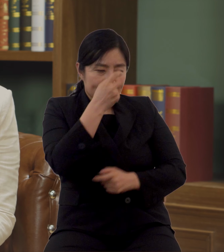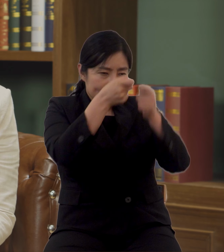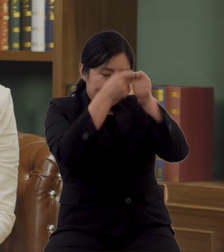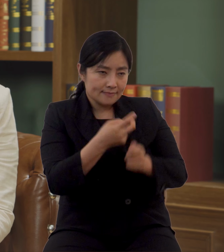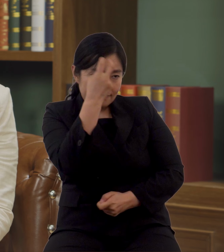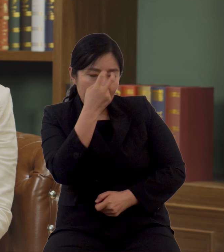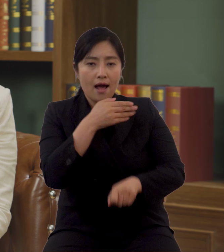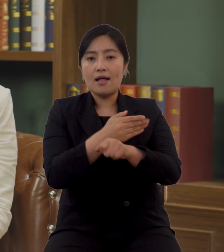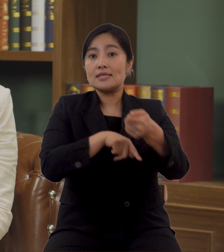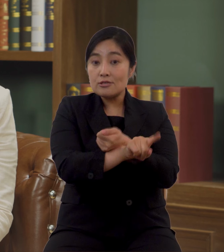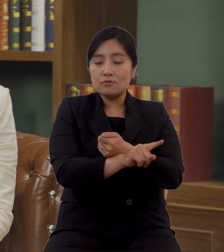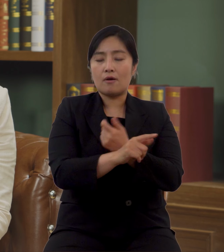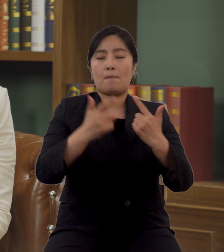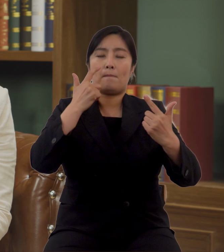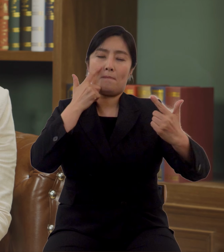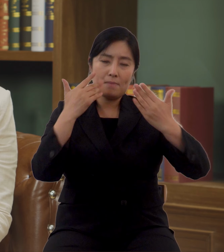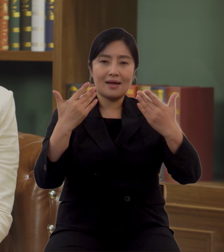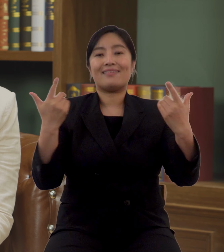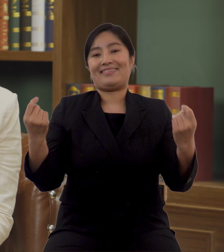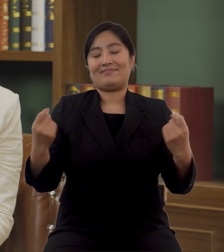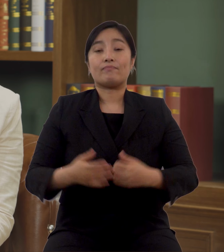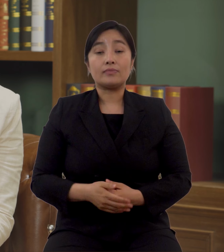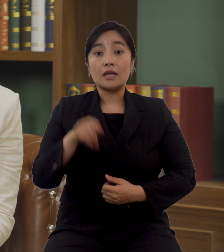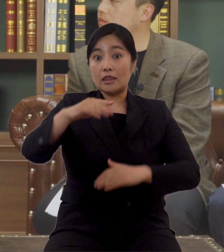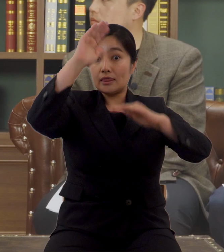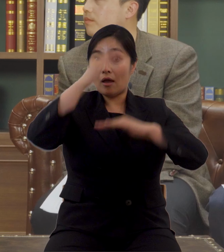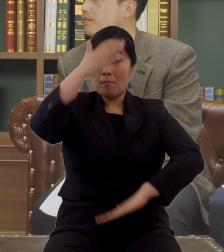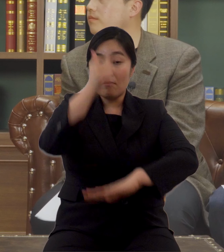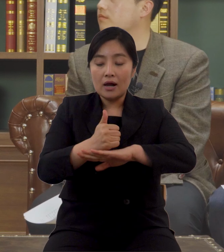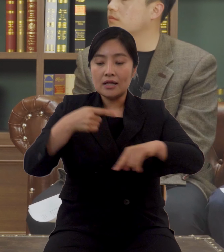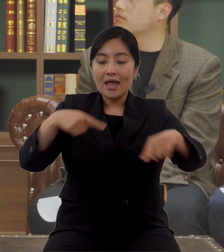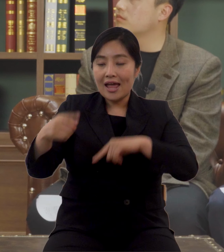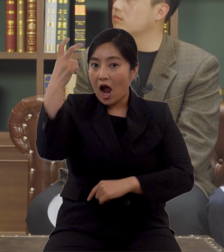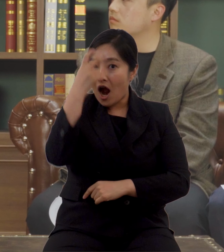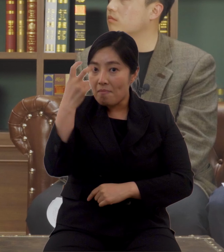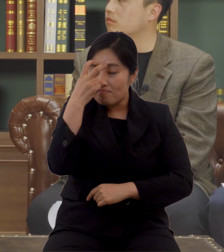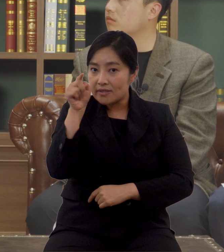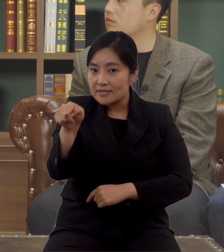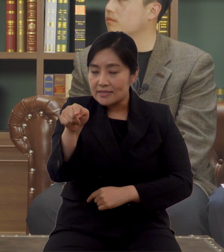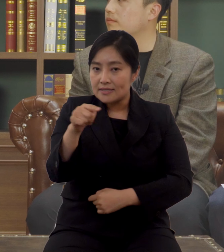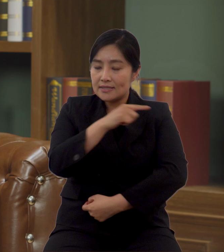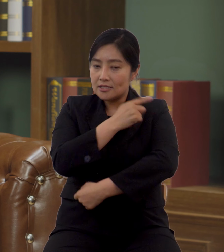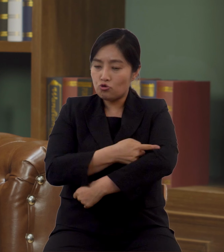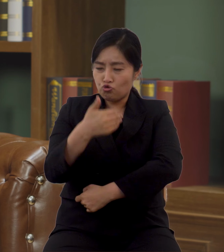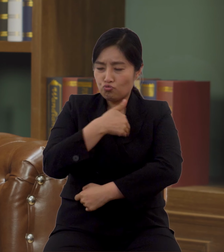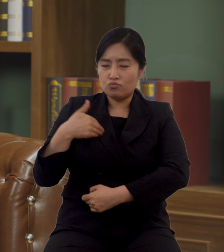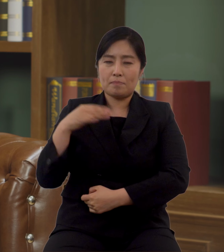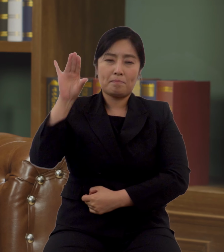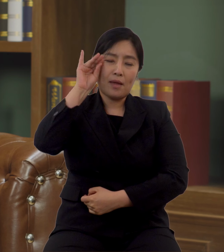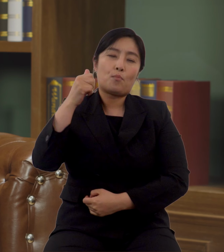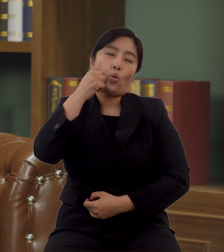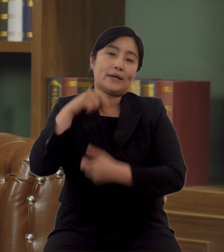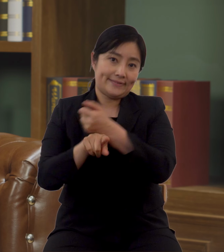의회를 지켜봐야 하는지 분명해지는 대목이지 않을까 싶습니다. 이런 내용은 결국 행정감시의 기능이 충실히